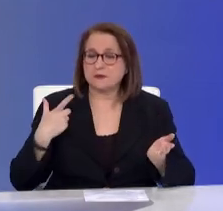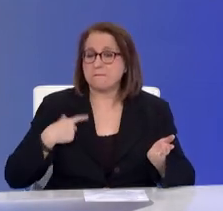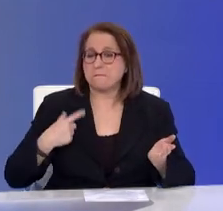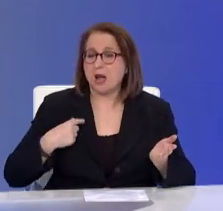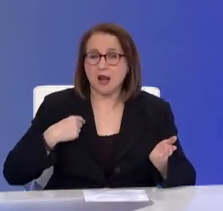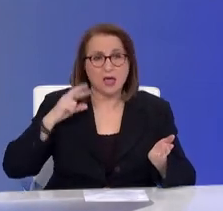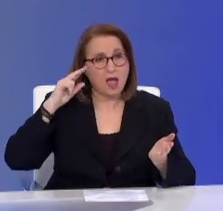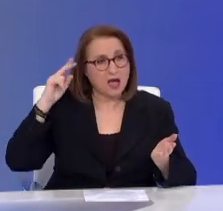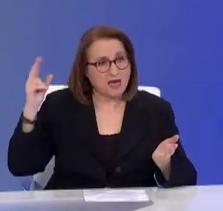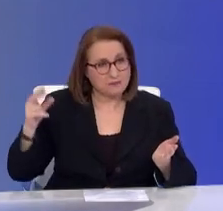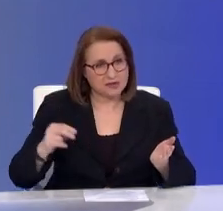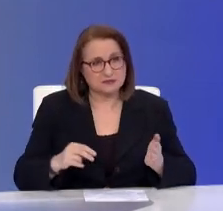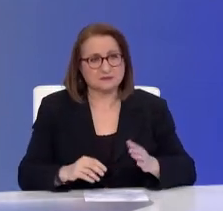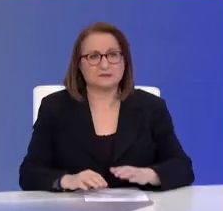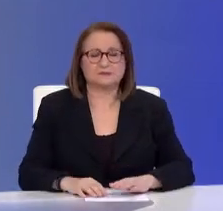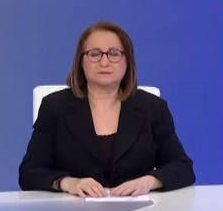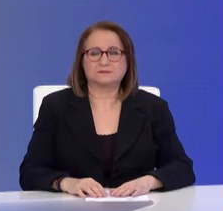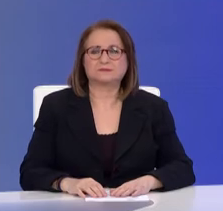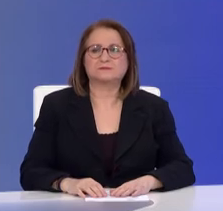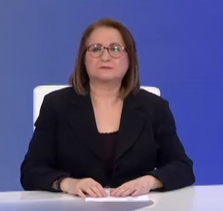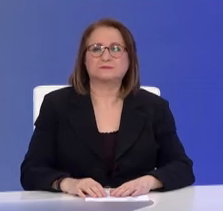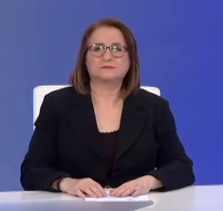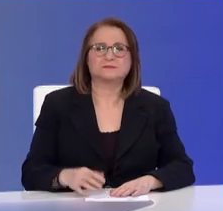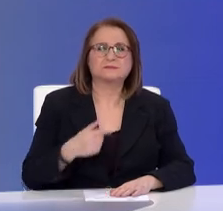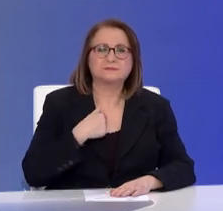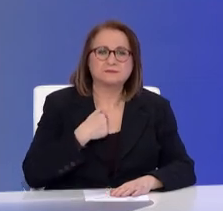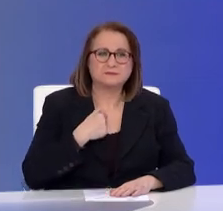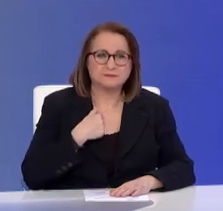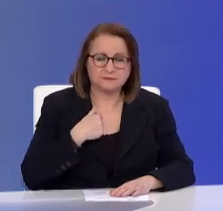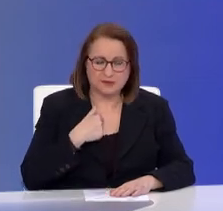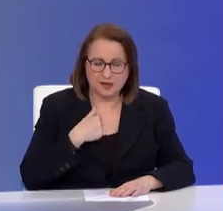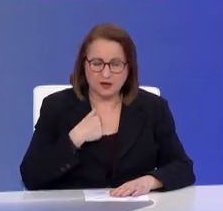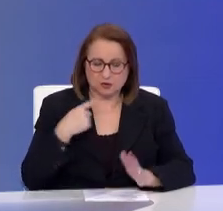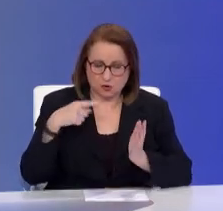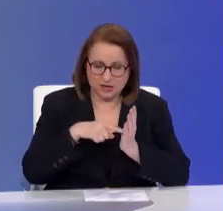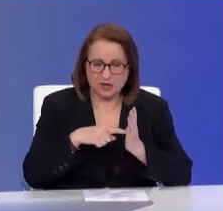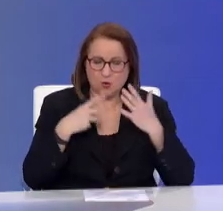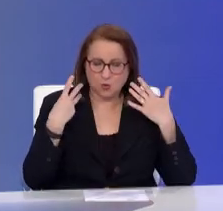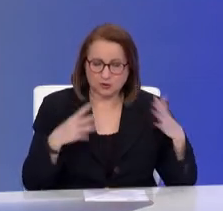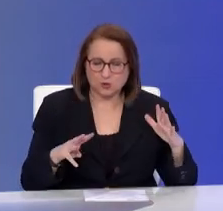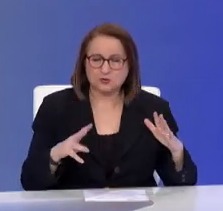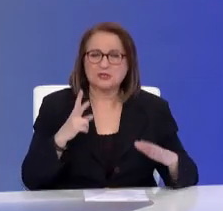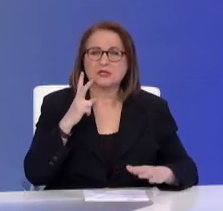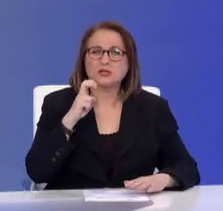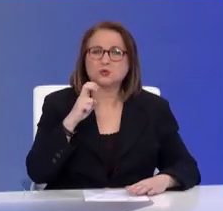κύριοι πρέσβεις, μέλη της Ακαδημίας, το